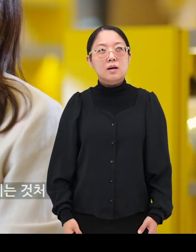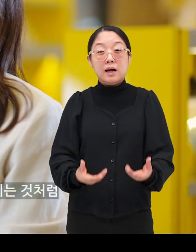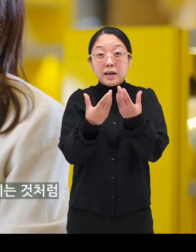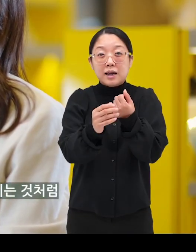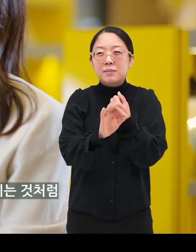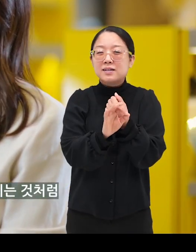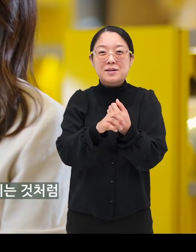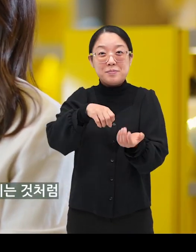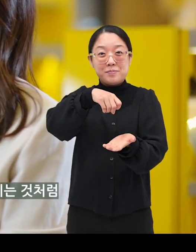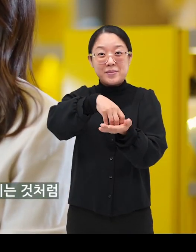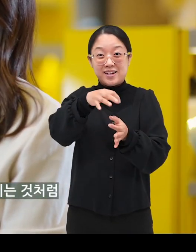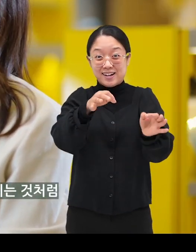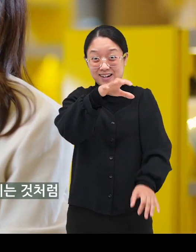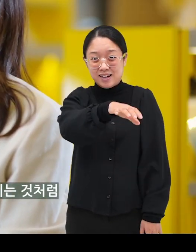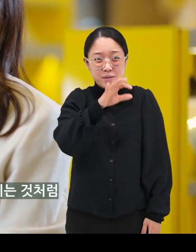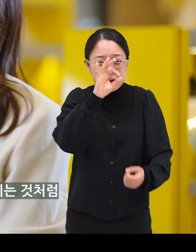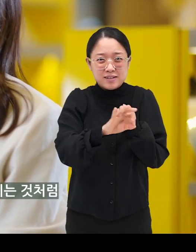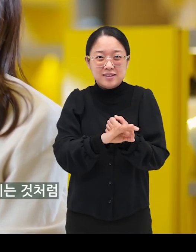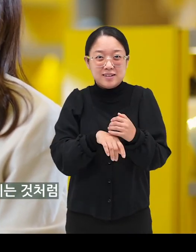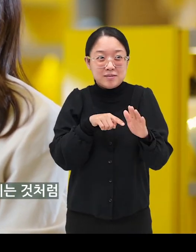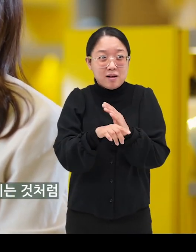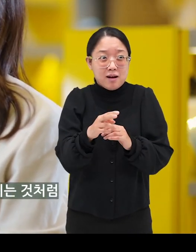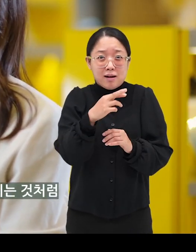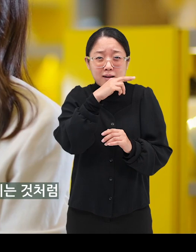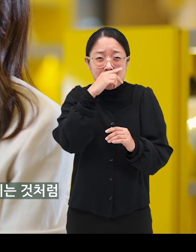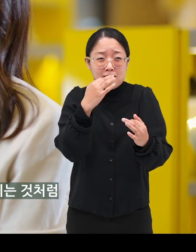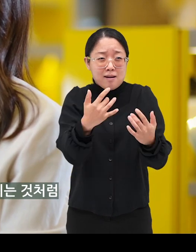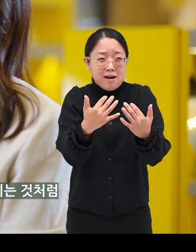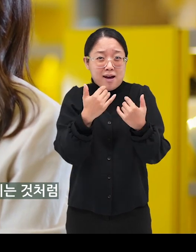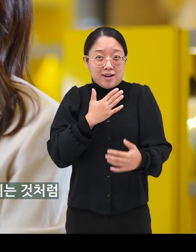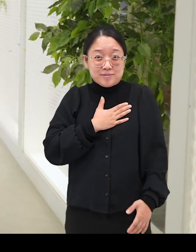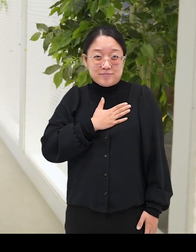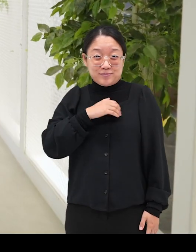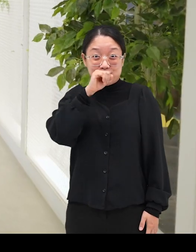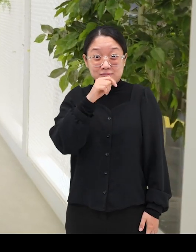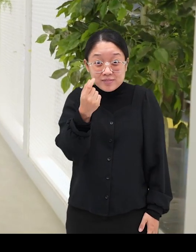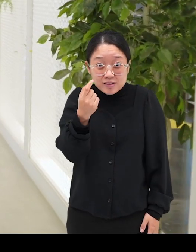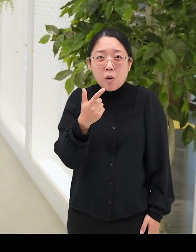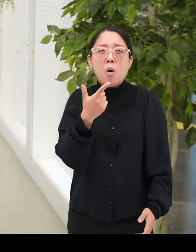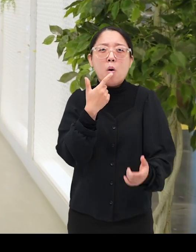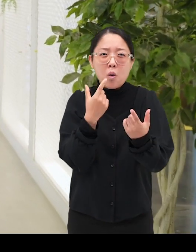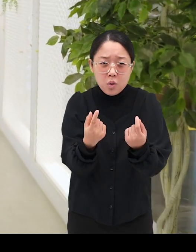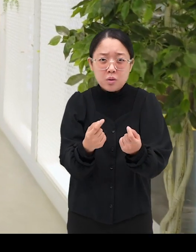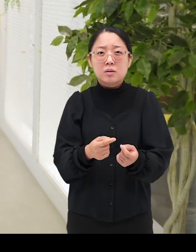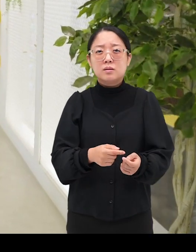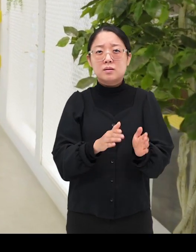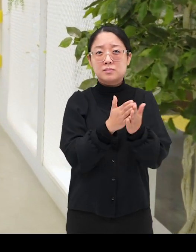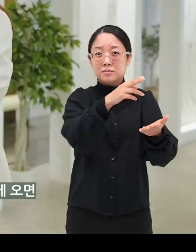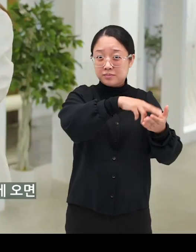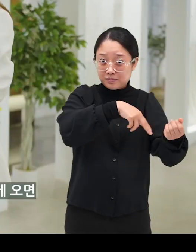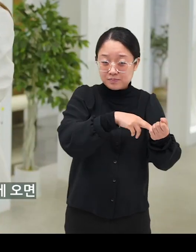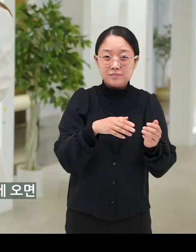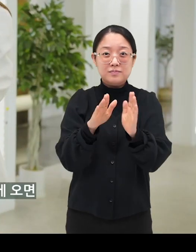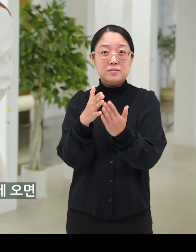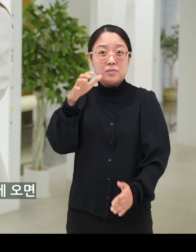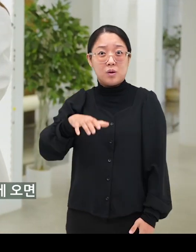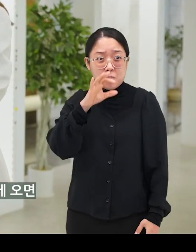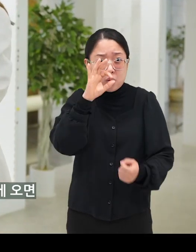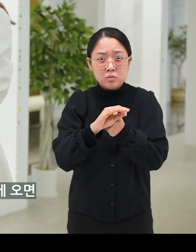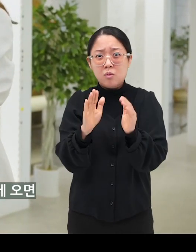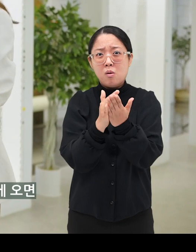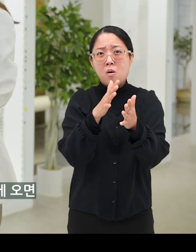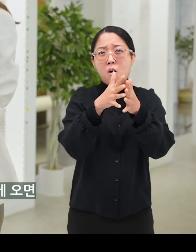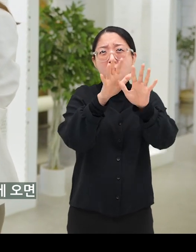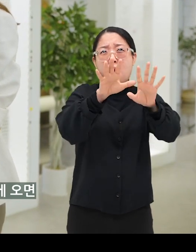예를 들면 왜 빵가게에 가면 그 향기 때문에 기분이 좋아지는 것처럼, 이 서점이나 도서관이나 이런 공간, 책이 많은 공간,